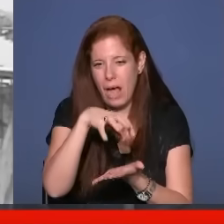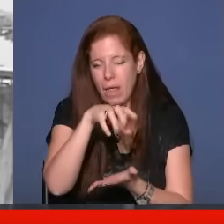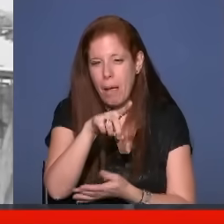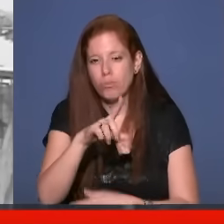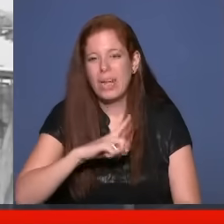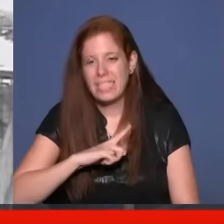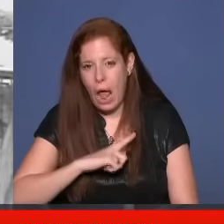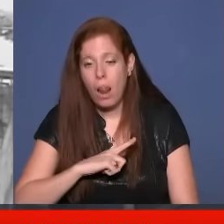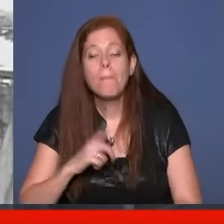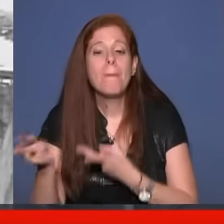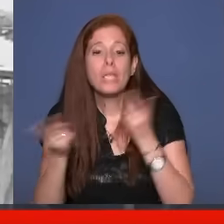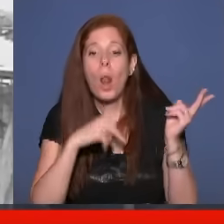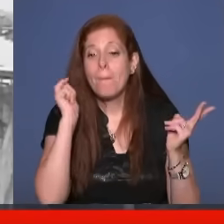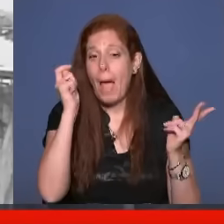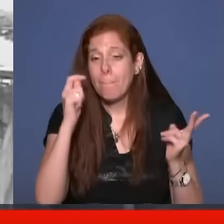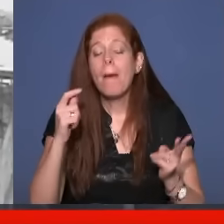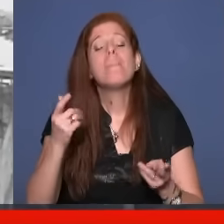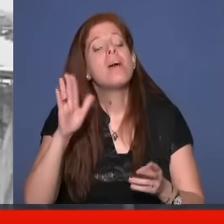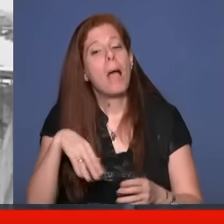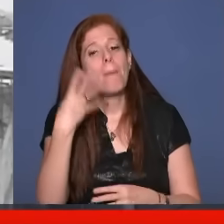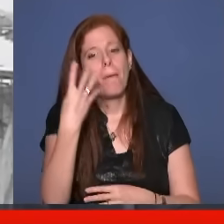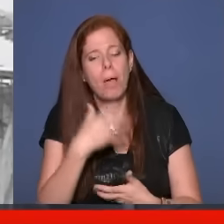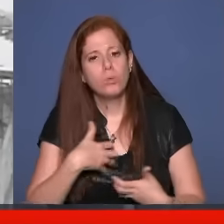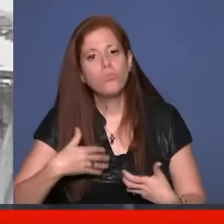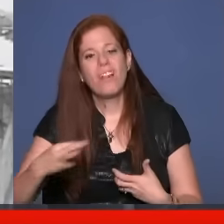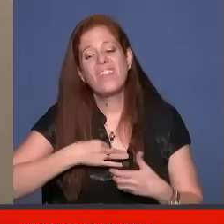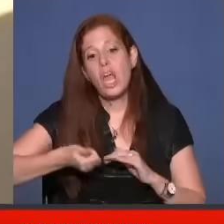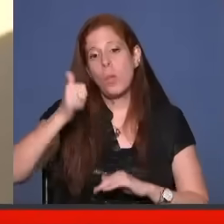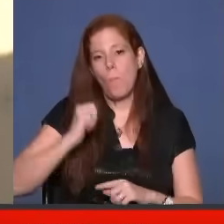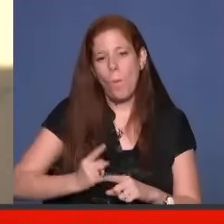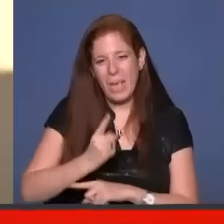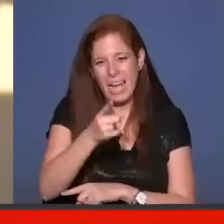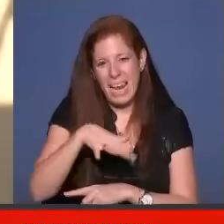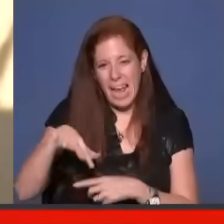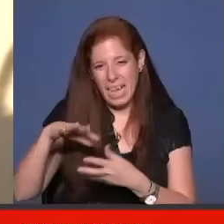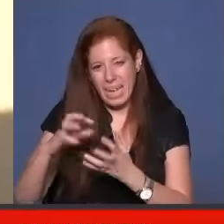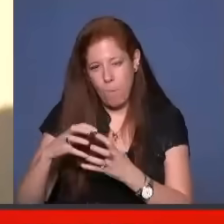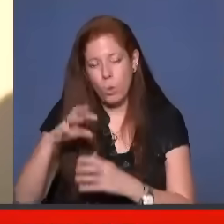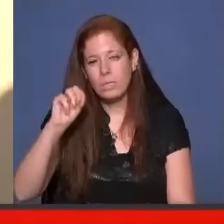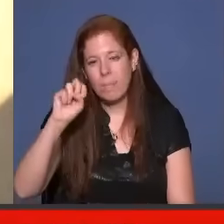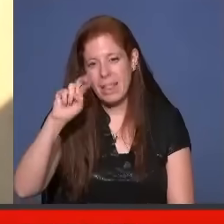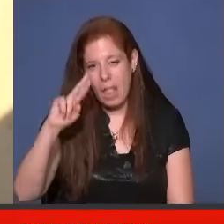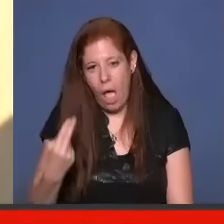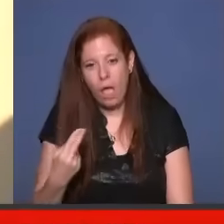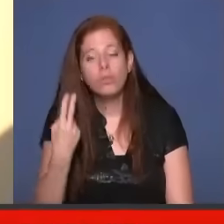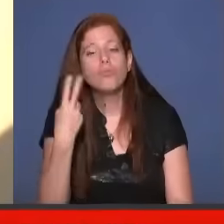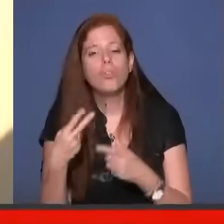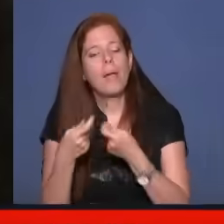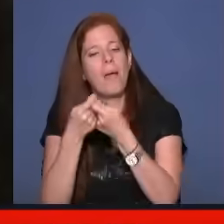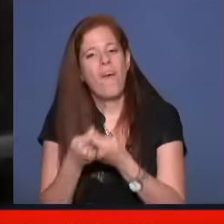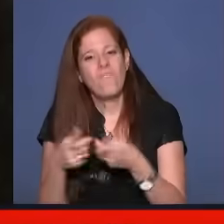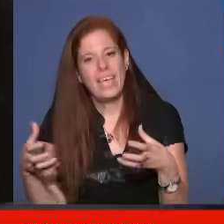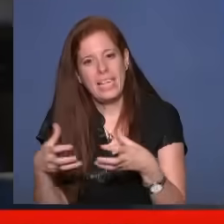בחיפה קיבלו טיפול גם היום ארבעה פצועים שנפגעו אתמול מירי לעבר קיבוץ מנרה, שניים מהם חברי כיתת הכוננות